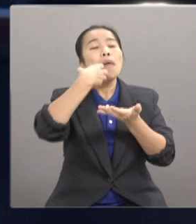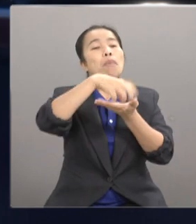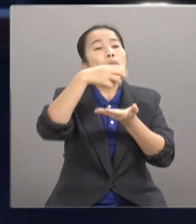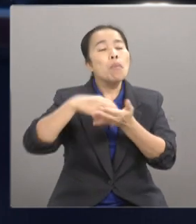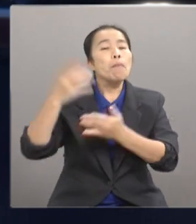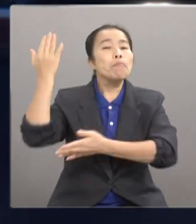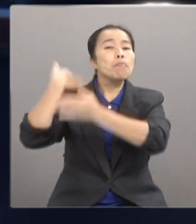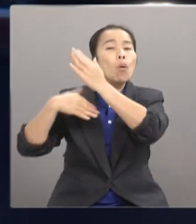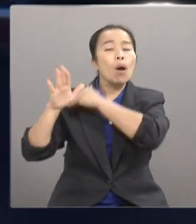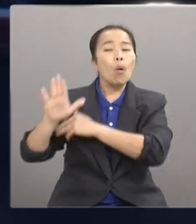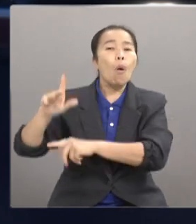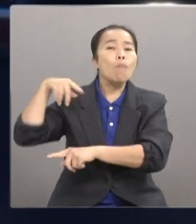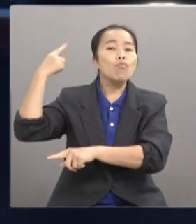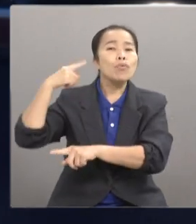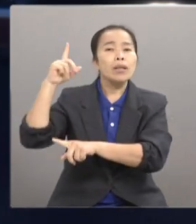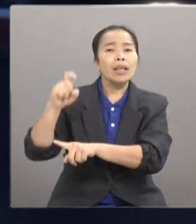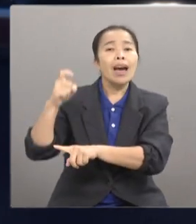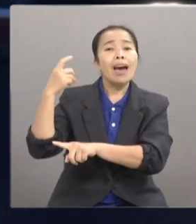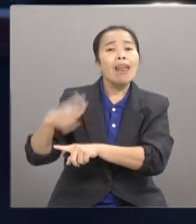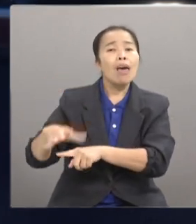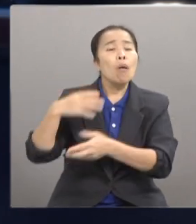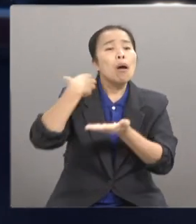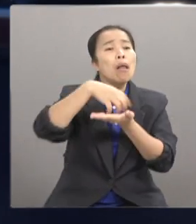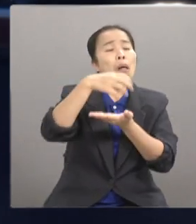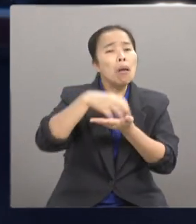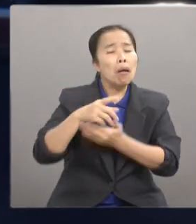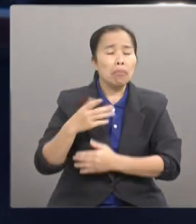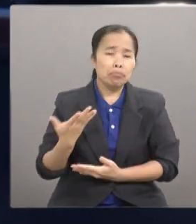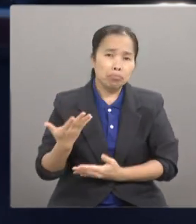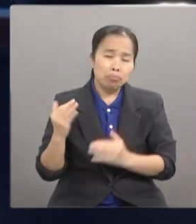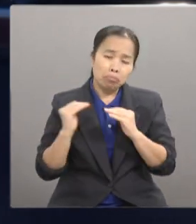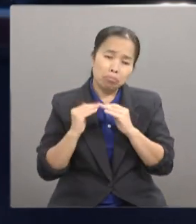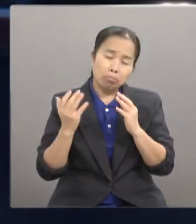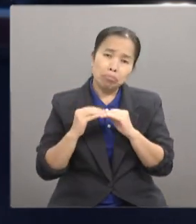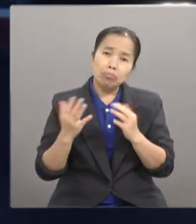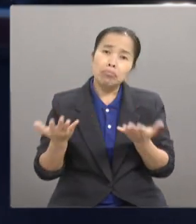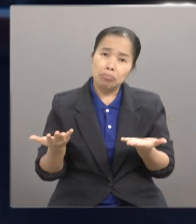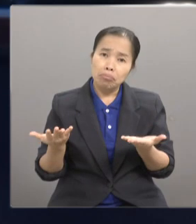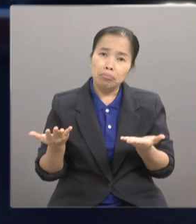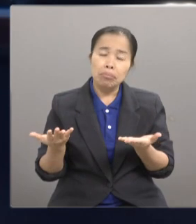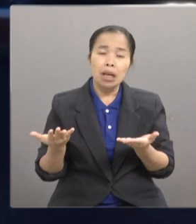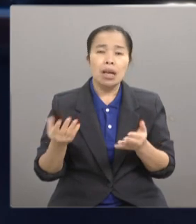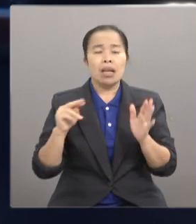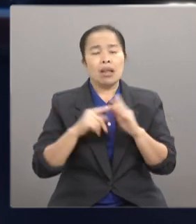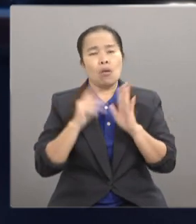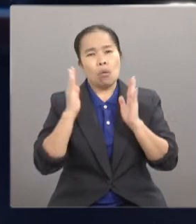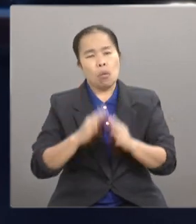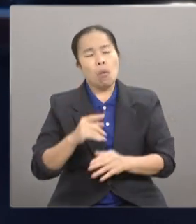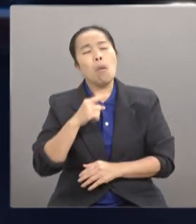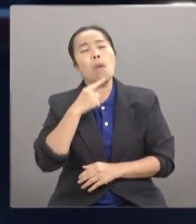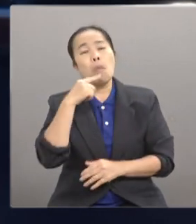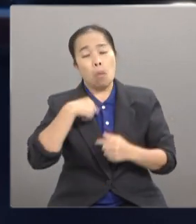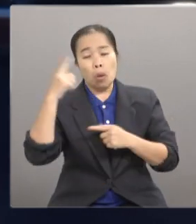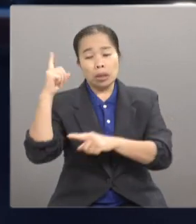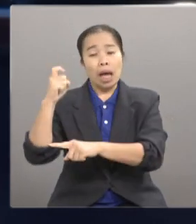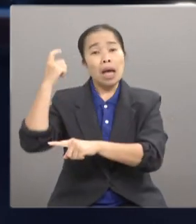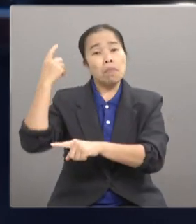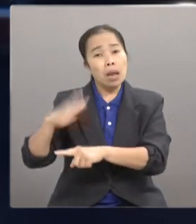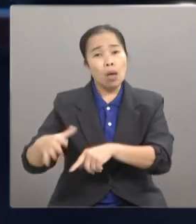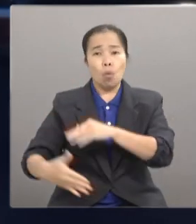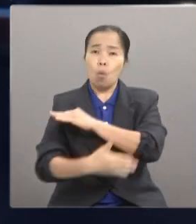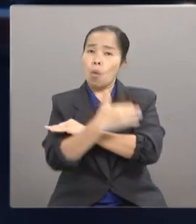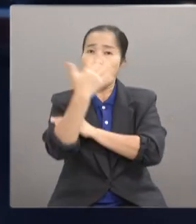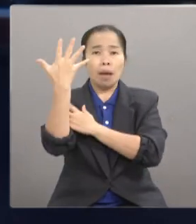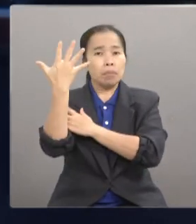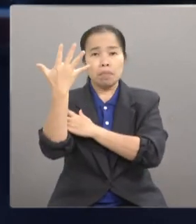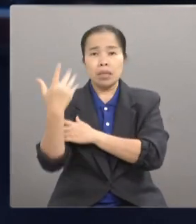ส่วนตัวแล้วกพธิกรมส่นตัวของผู้เสยหายซึงได้เสียชีวไปแล้วซึงผู้ร้เรือนก็มเหนว่าผู้ทเสยชีวไปแล้วไม่มีโอกาสได